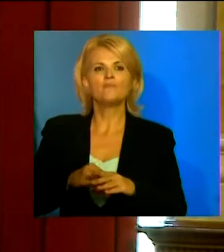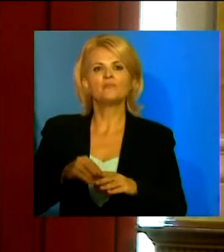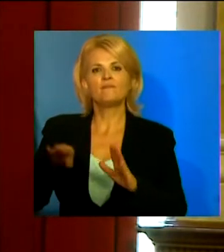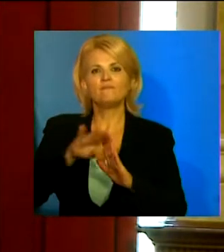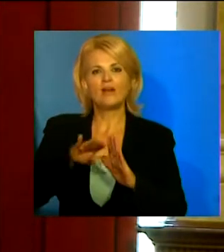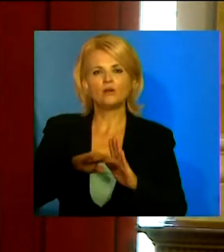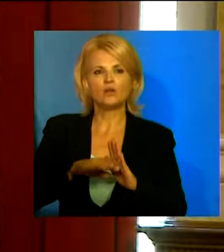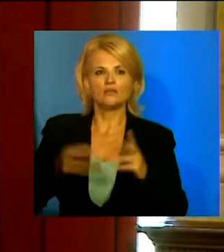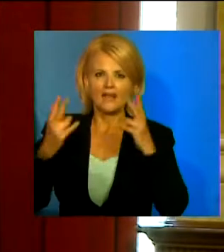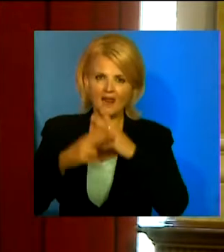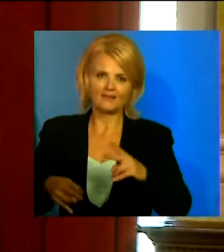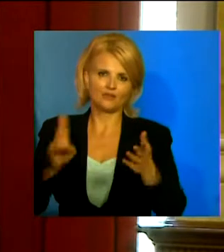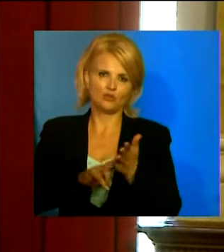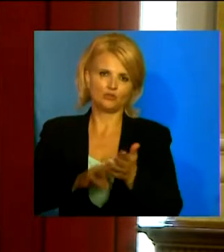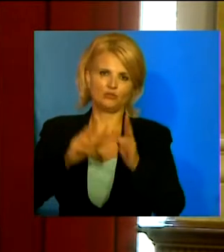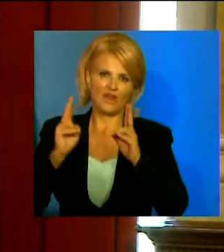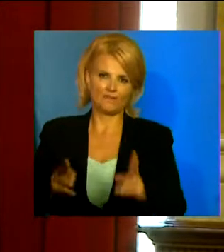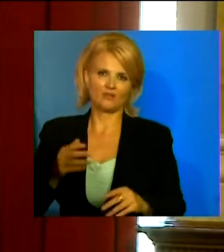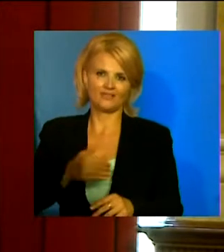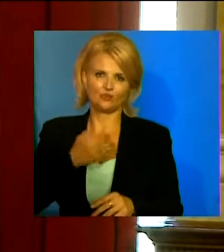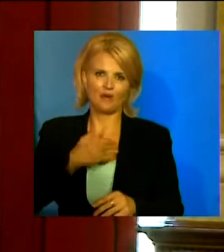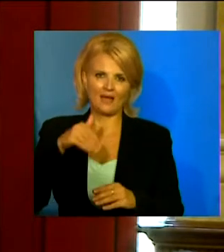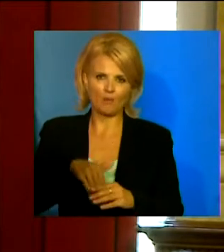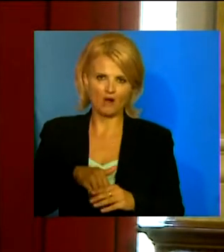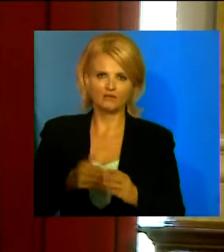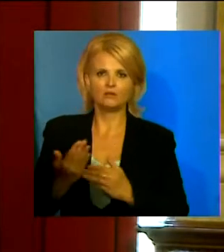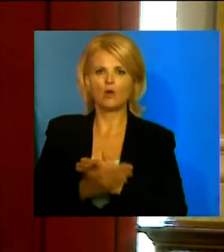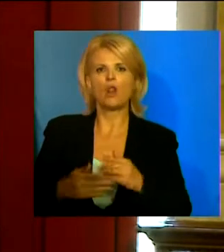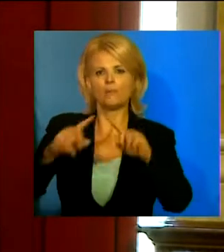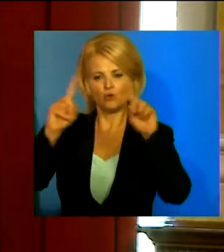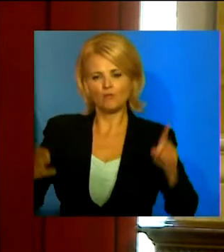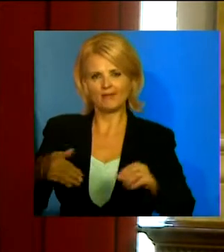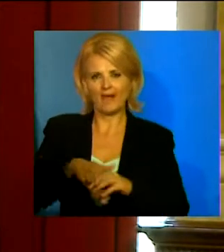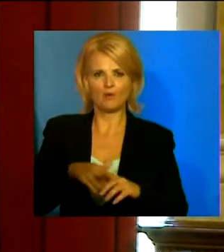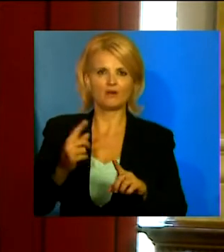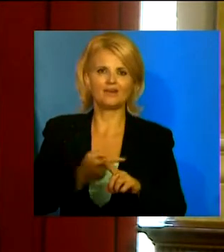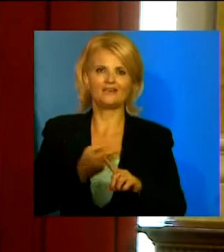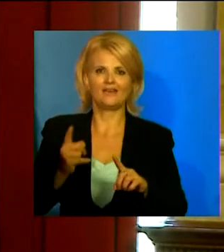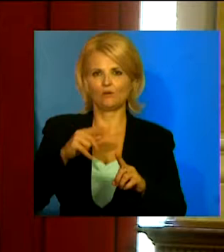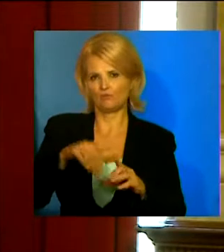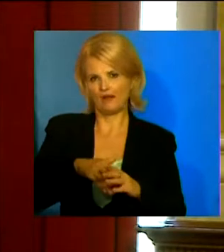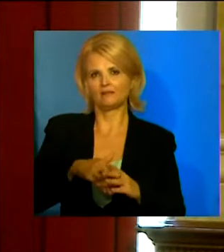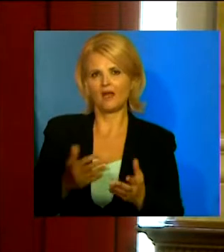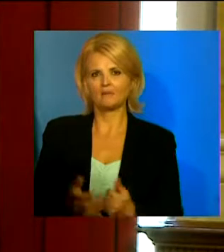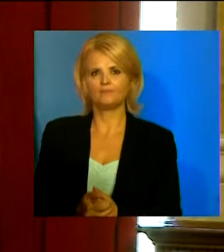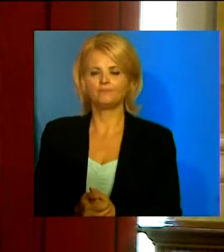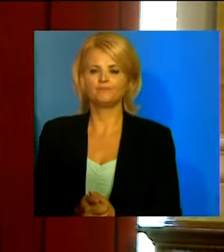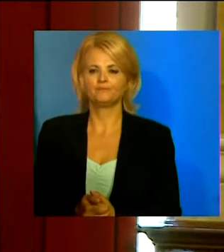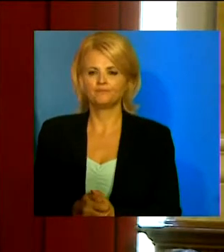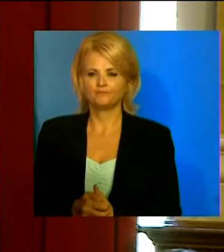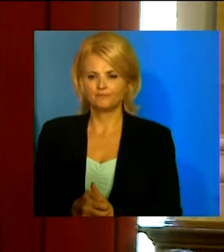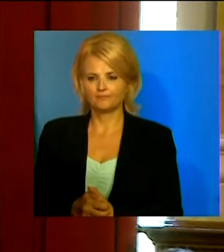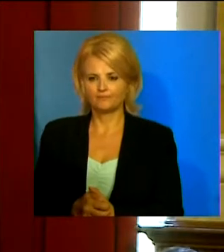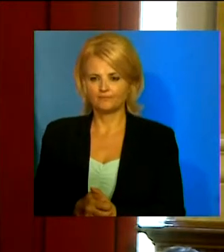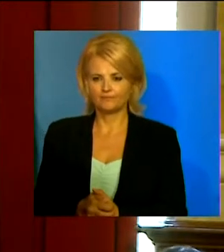jogosultsággal rendelkezik, tehát az alapdokumentumában ezek a kritériumok teljesülnek, illetve a megfelelő humán erőforrás rendelkezésre